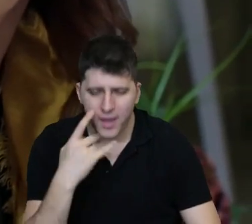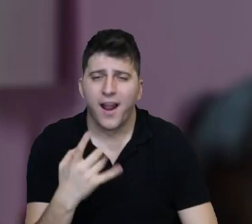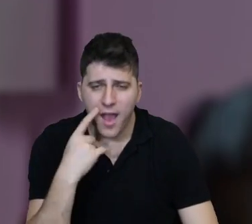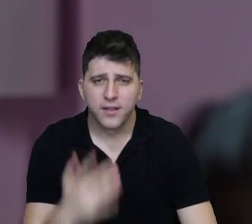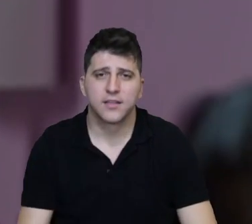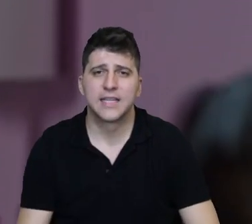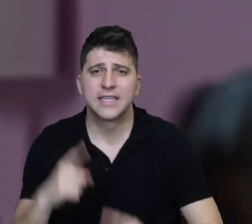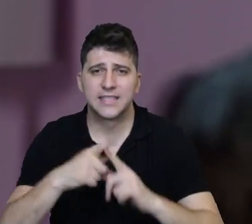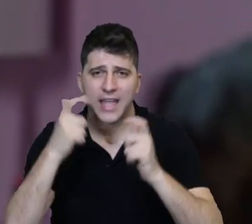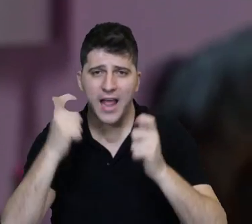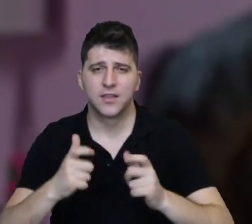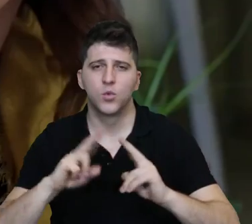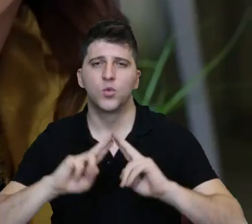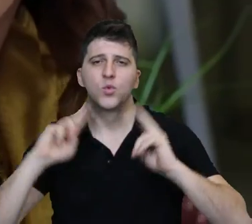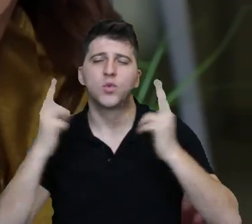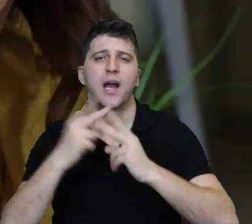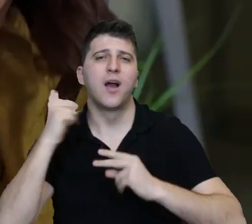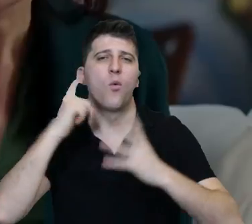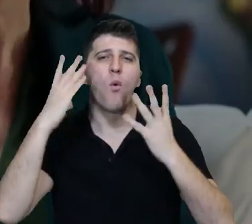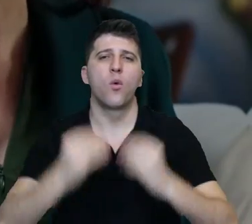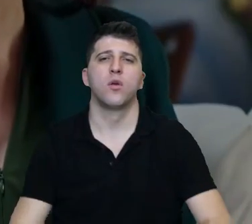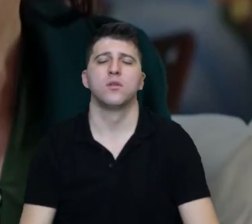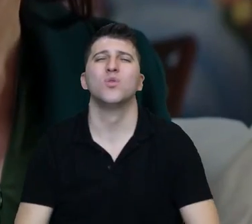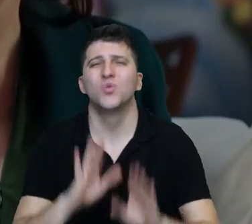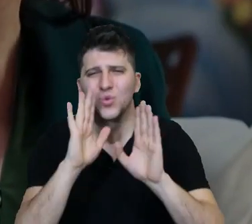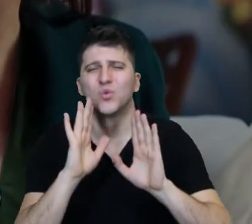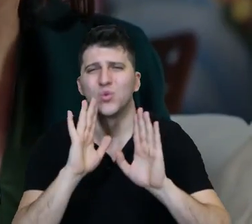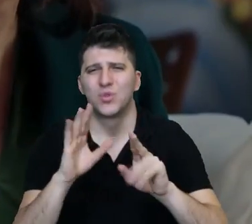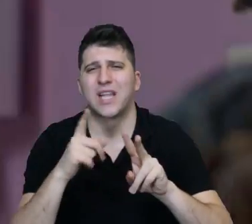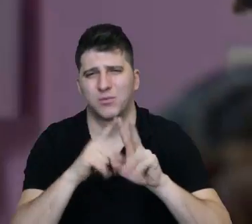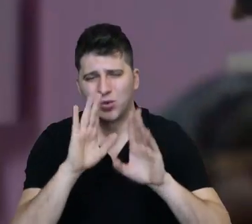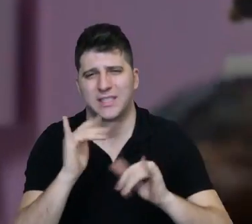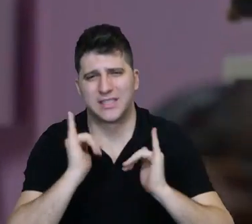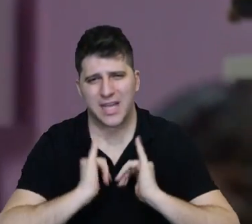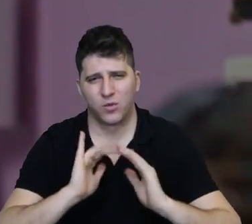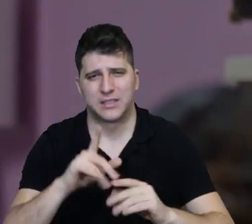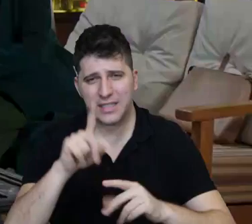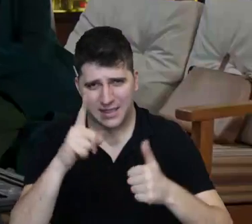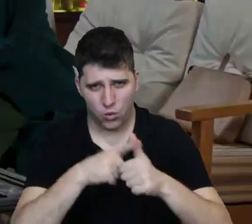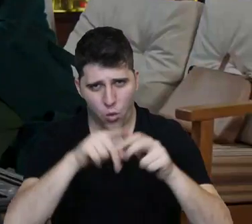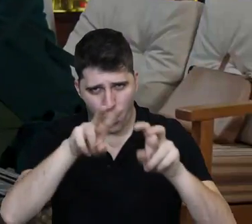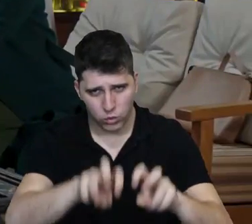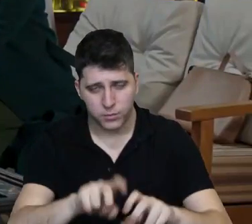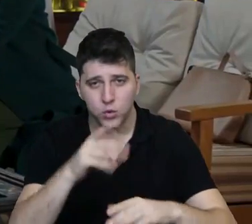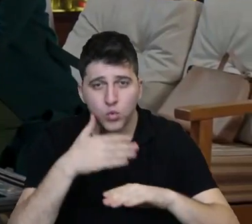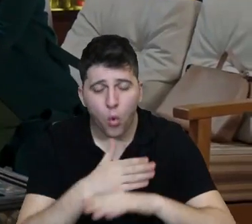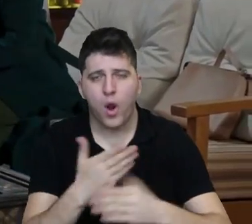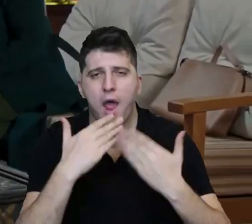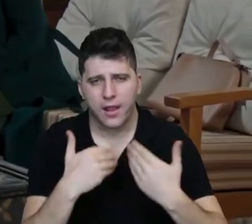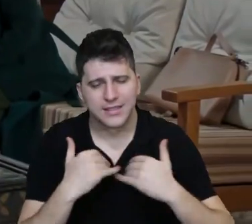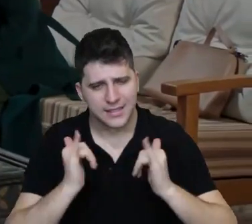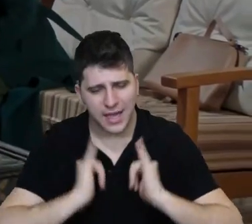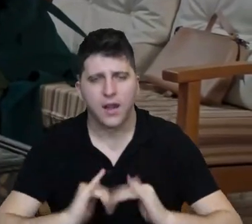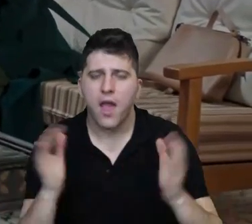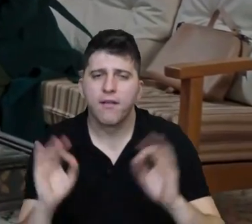hayır. Tarak'la dünyaya açılıyor hemşire. Dur, dur Nazmiye, sakin ol. Sen önce bir otur, doğrusunu anlat. Sakin,